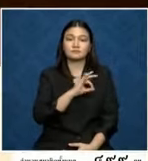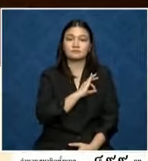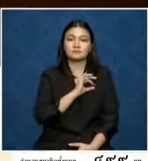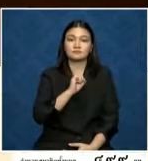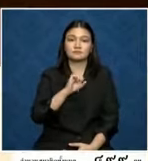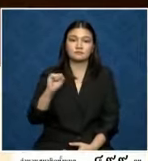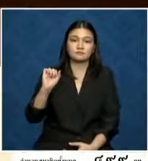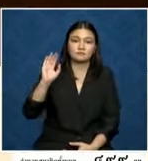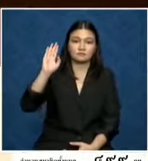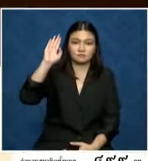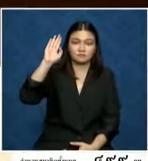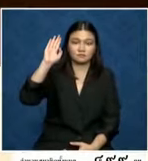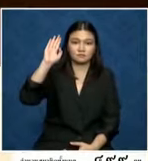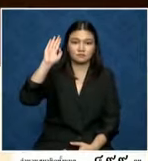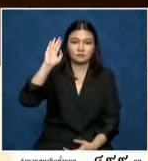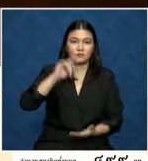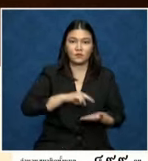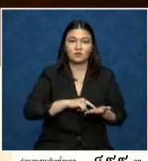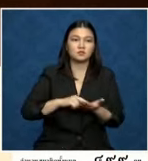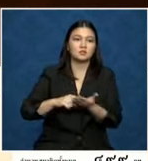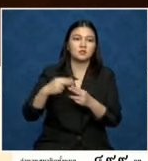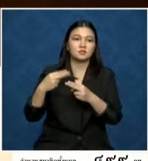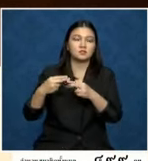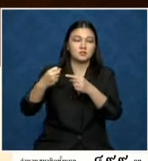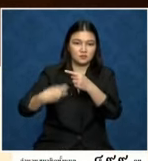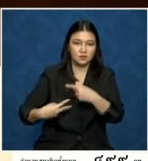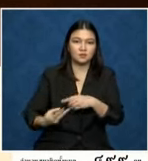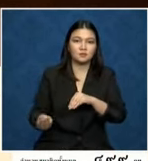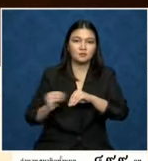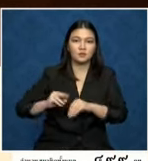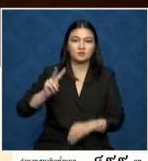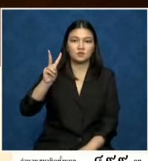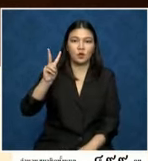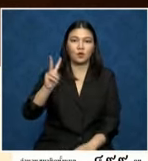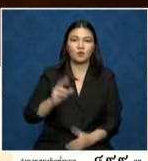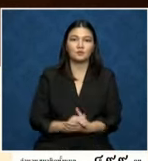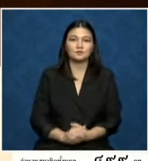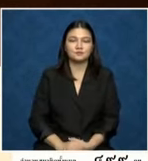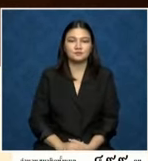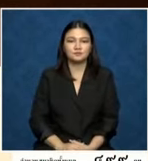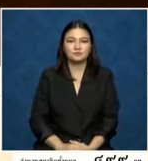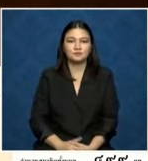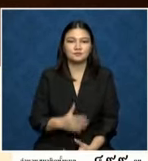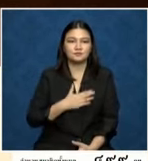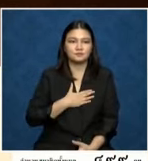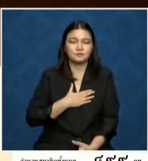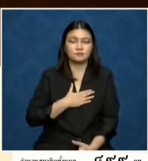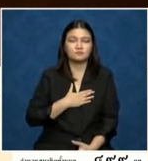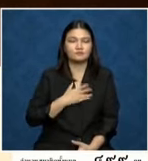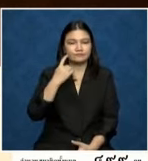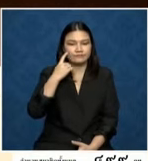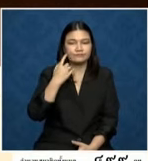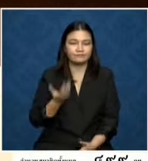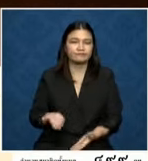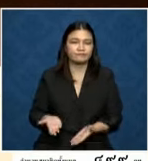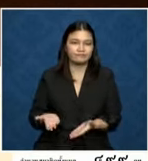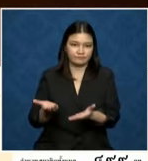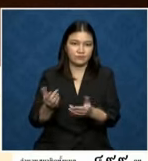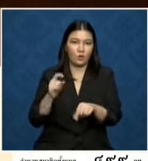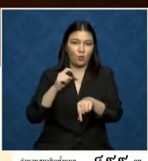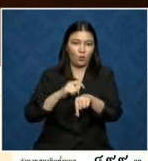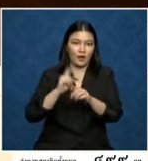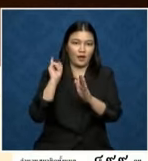นอชื่อขออภิปรายอีก2ท่านนะครับซึ่งก็ผมจะอนุญาตให้นะครับท่านละ5นา